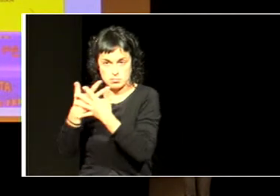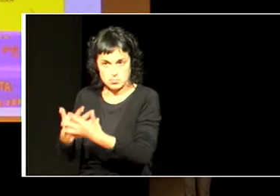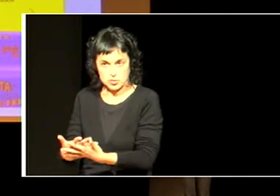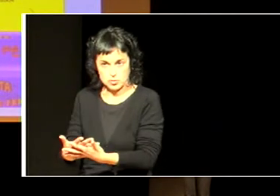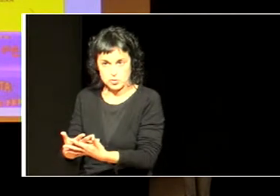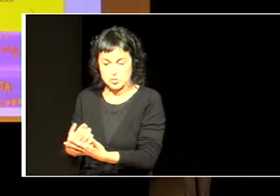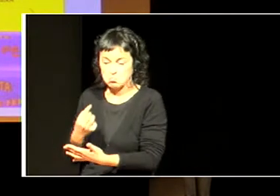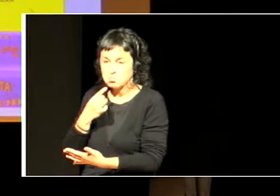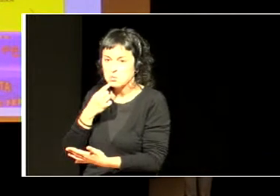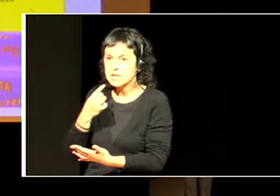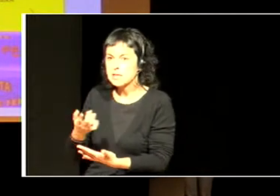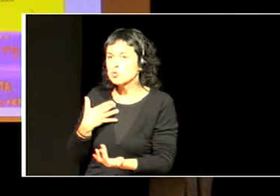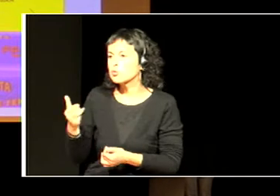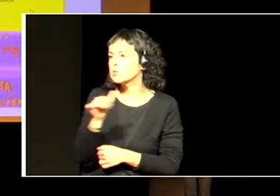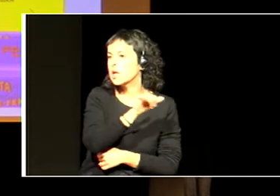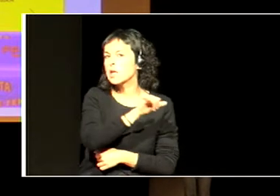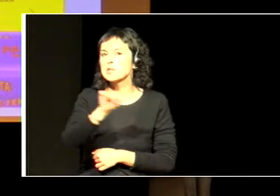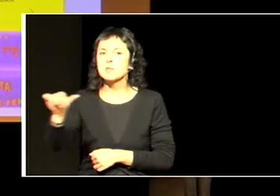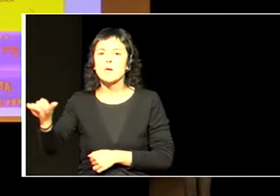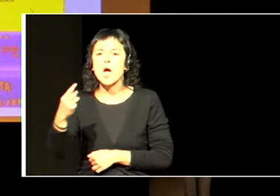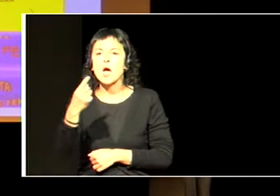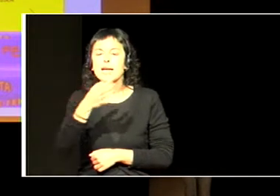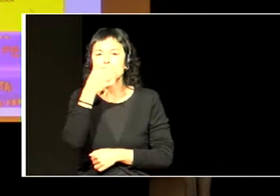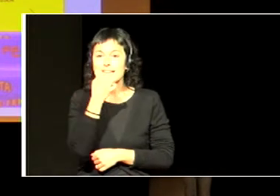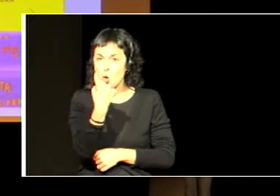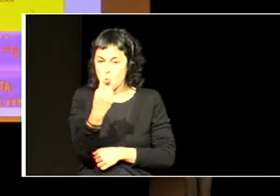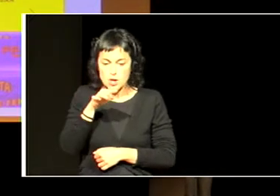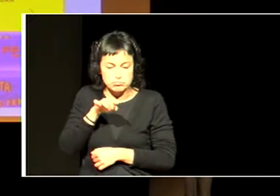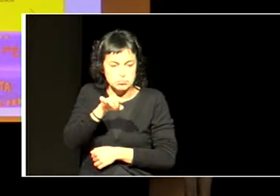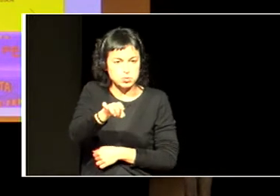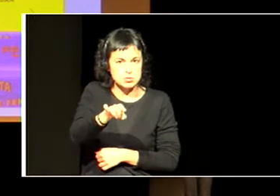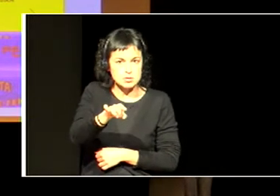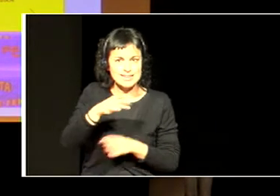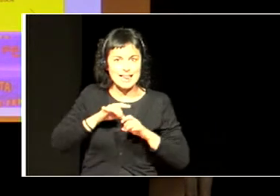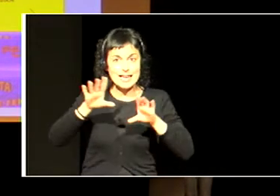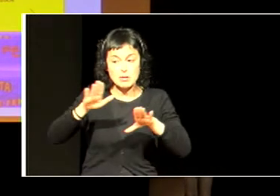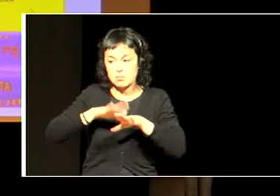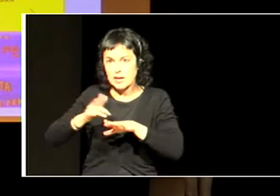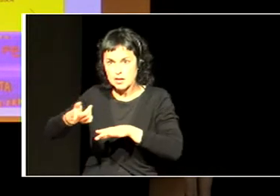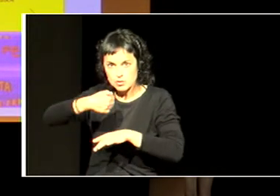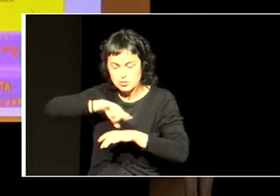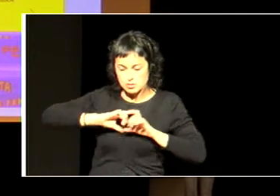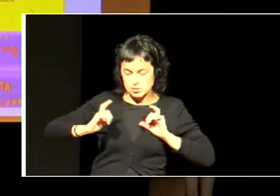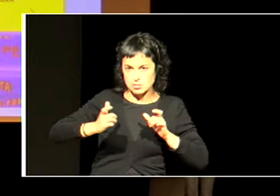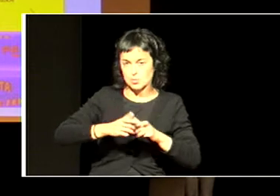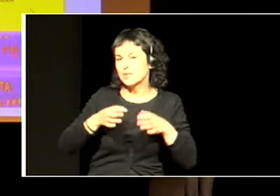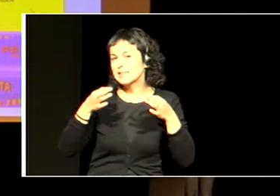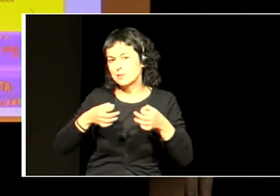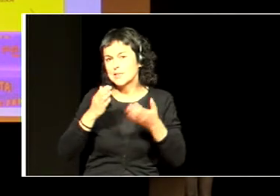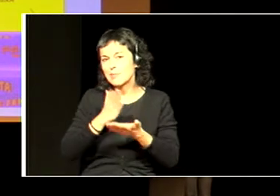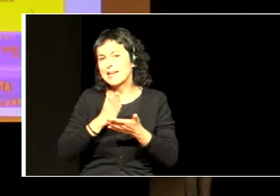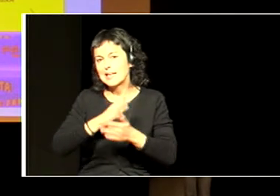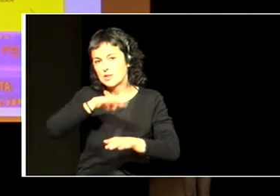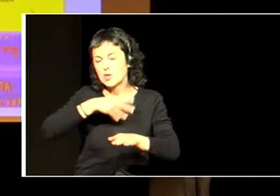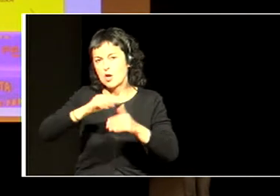ustea egun, asteko egun arratsalde libre bat gurekin biltzeko. Ba, beti egiten dugu ordutegitik kanpo.